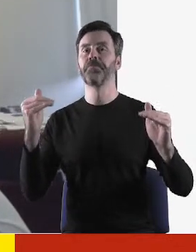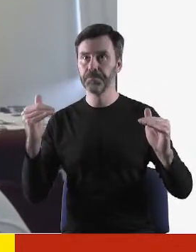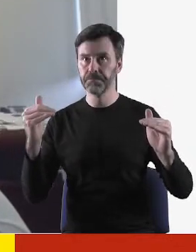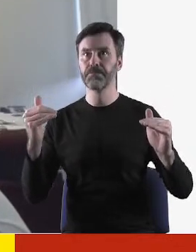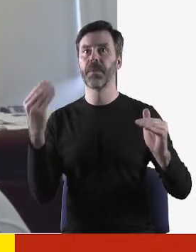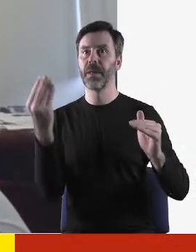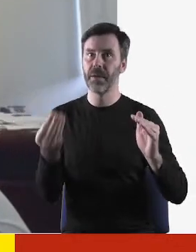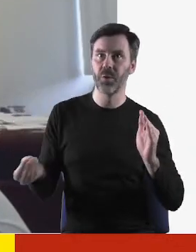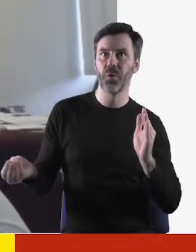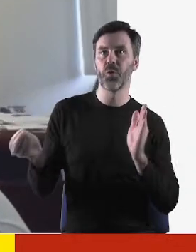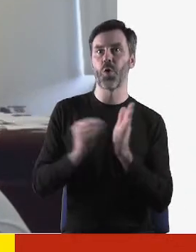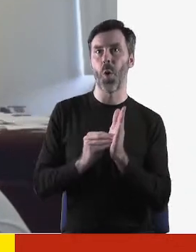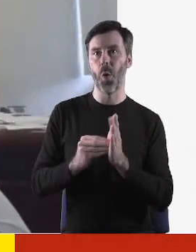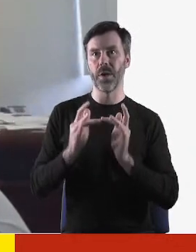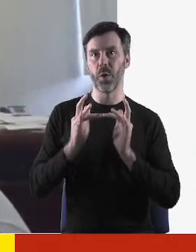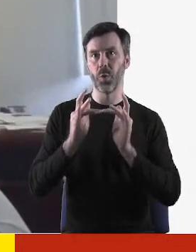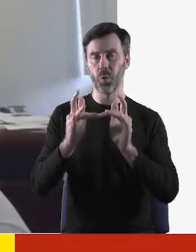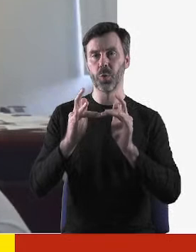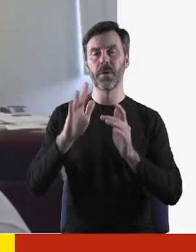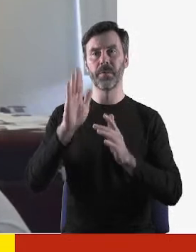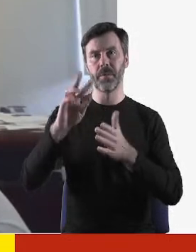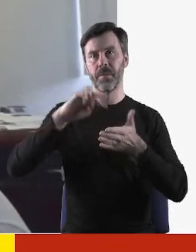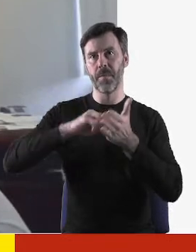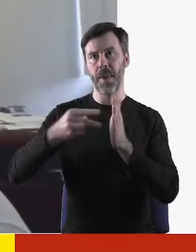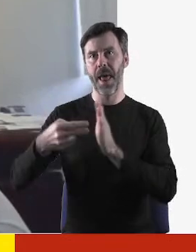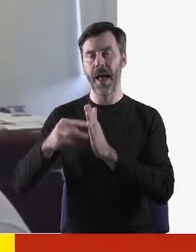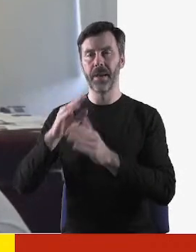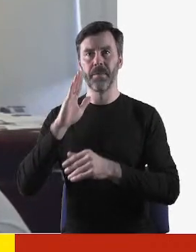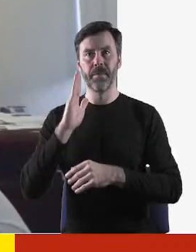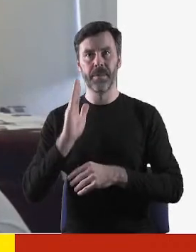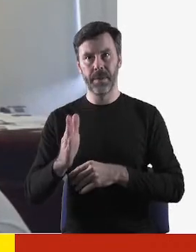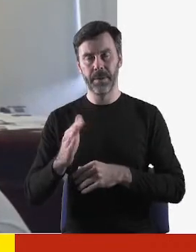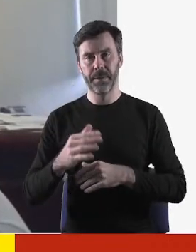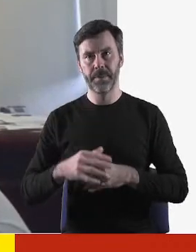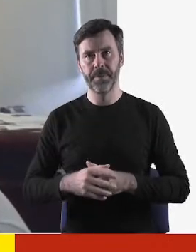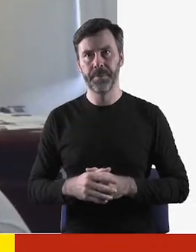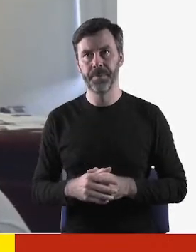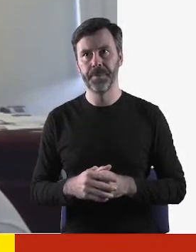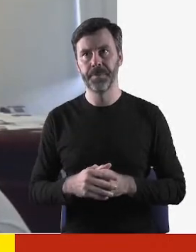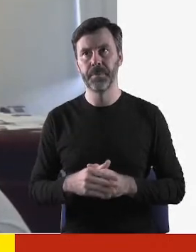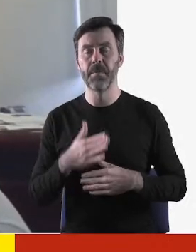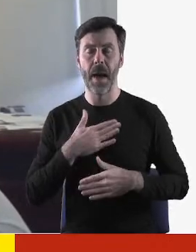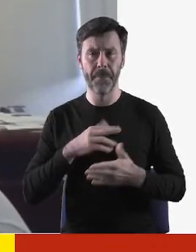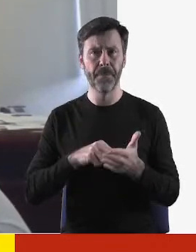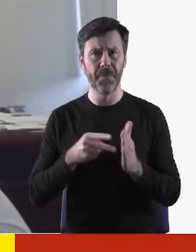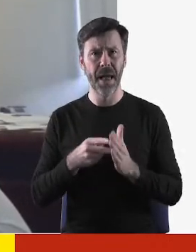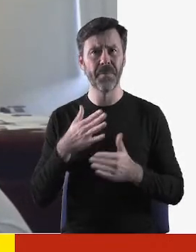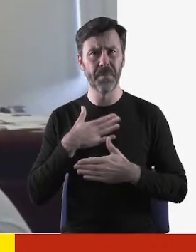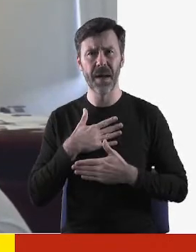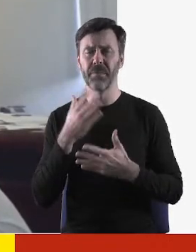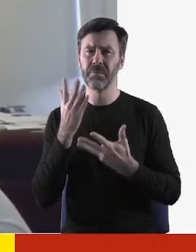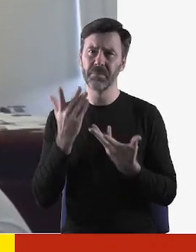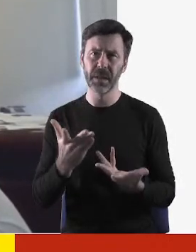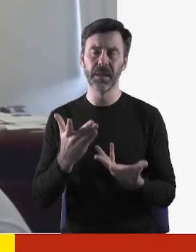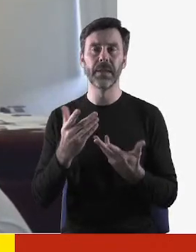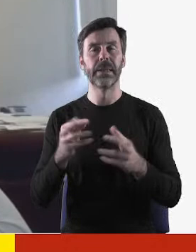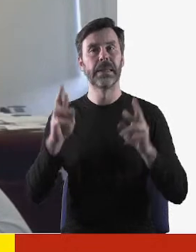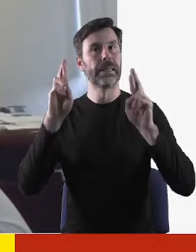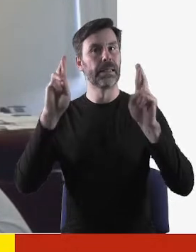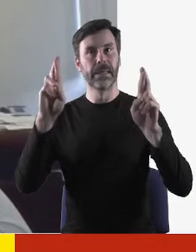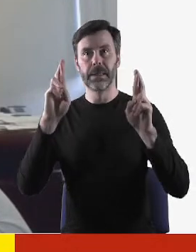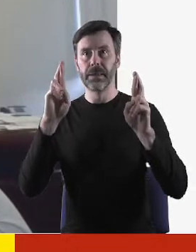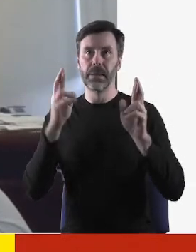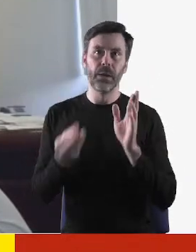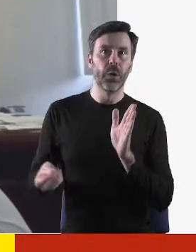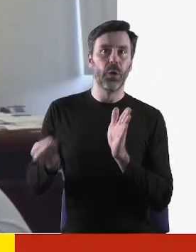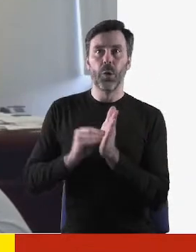być plan na to, żeby, czy plan jest, natomiast kolejne rozwinięcie łóżek. Miejmy nadzieję, że do tego